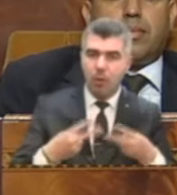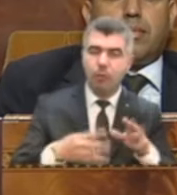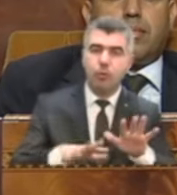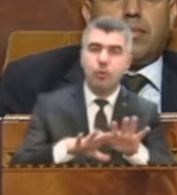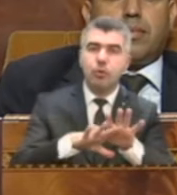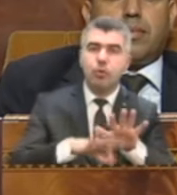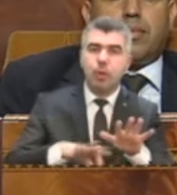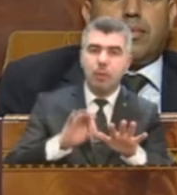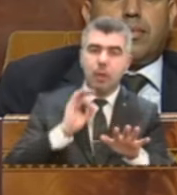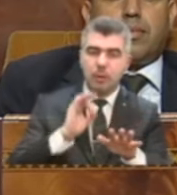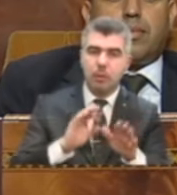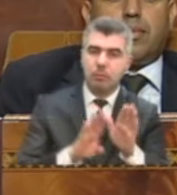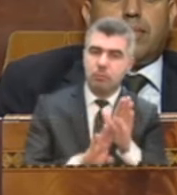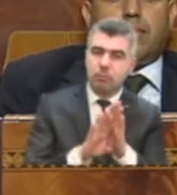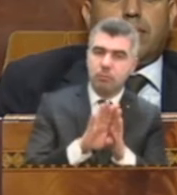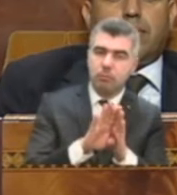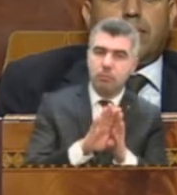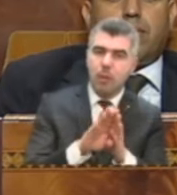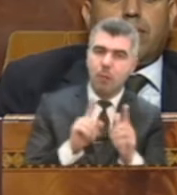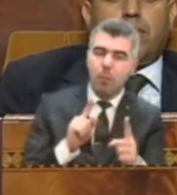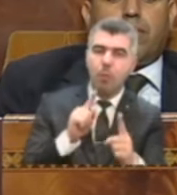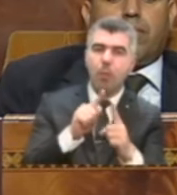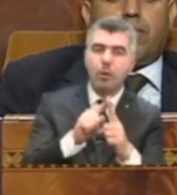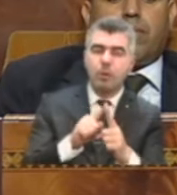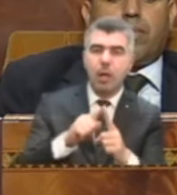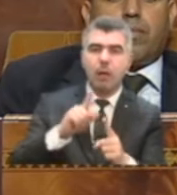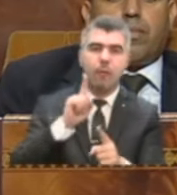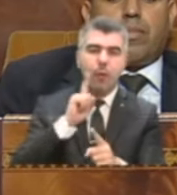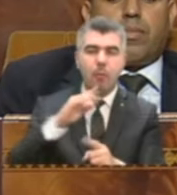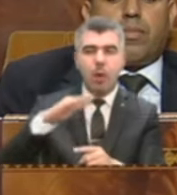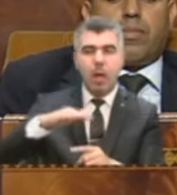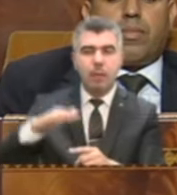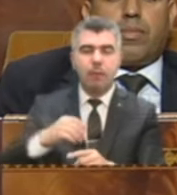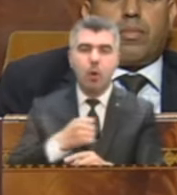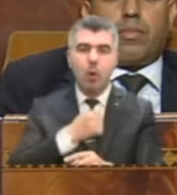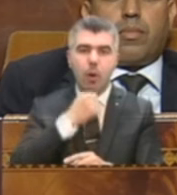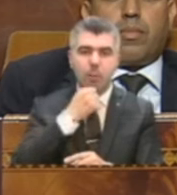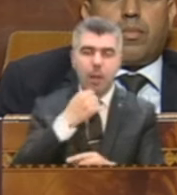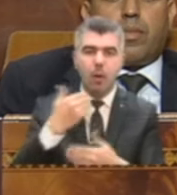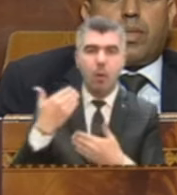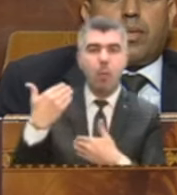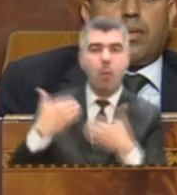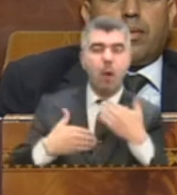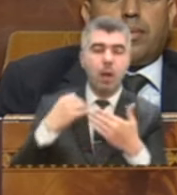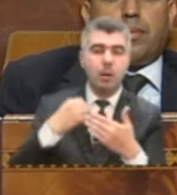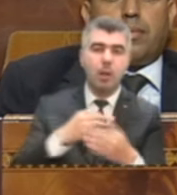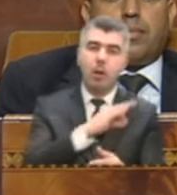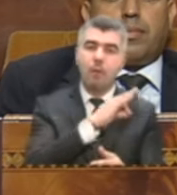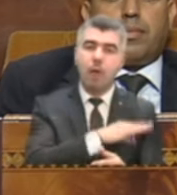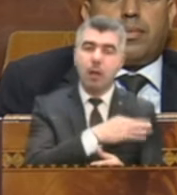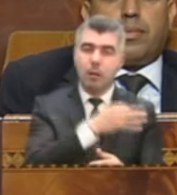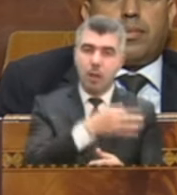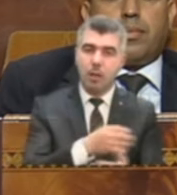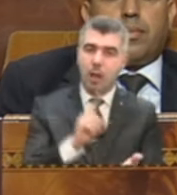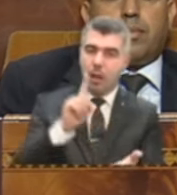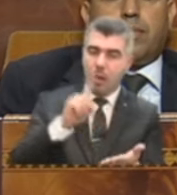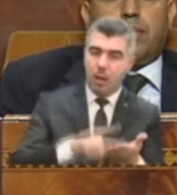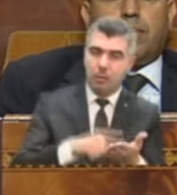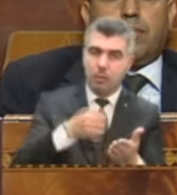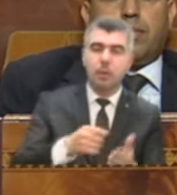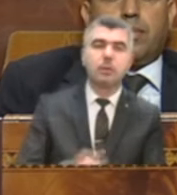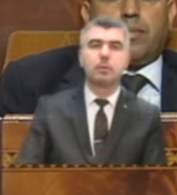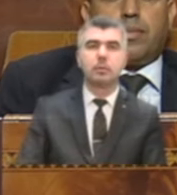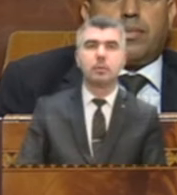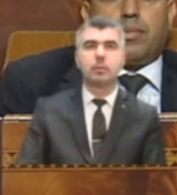النهوض بسلسله الخدمات الموجهه الى النساء والاطفال والمسنين وبدرجه اكبر لفائده الاشخاص ذوي الاحتياجات